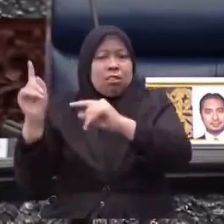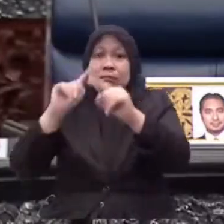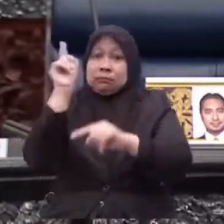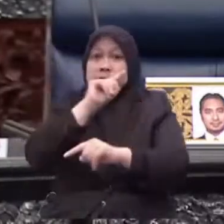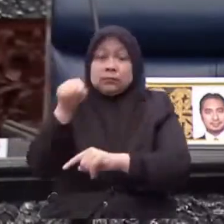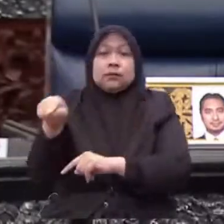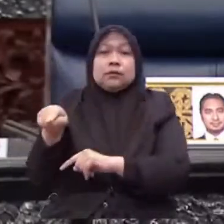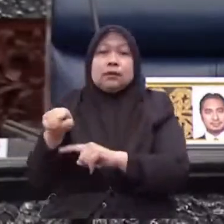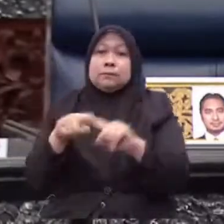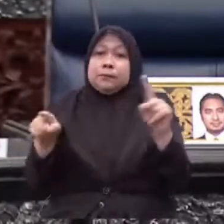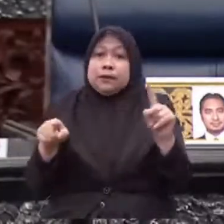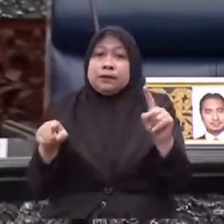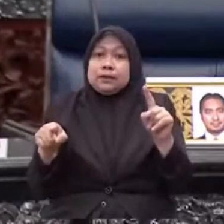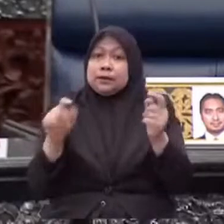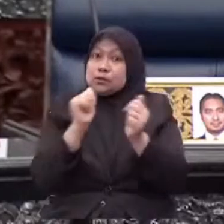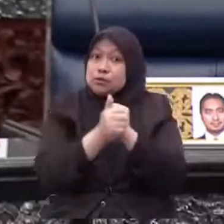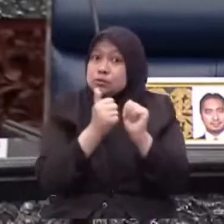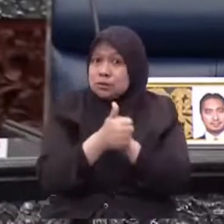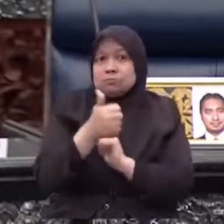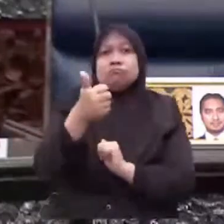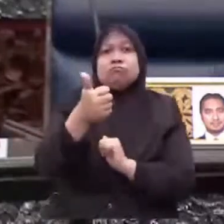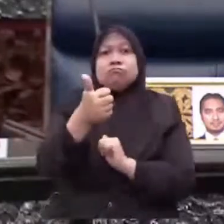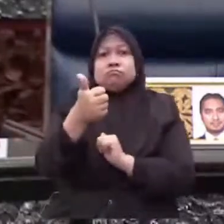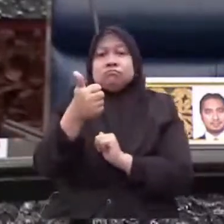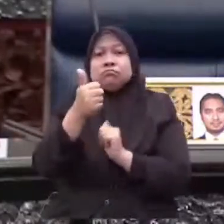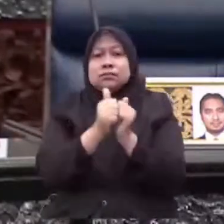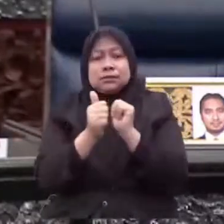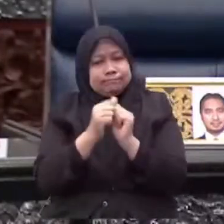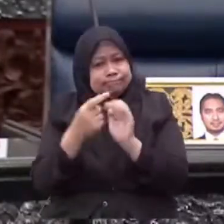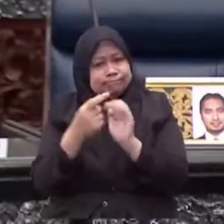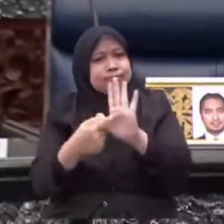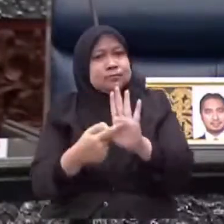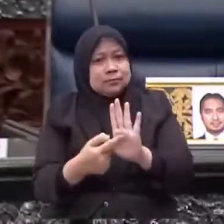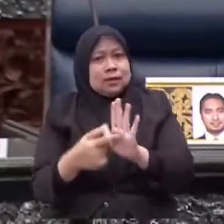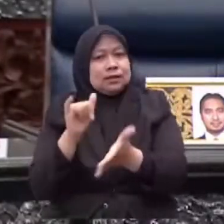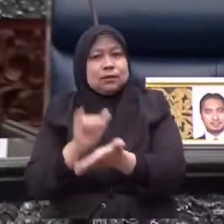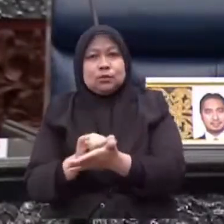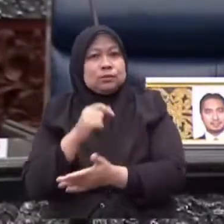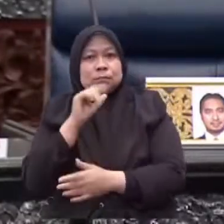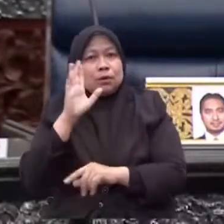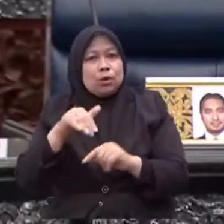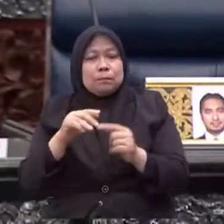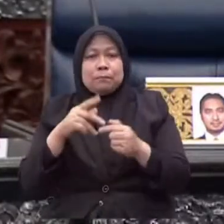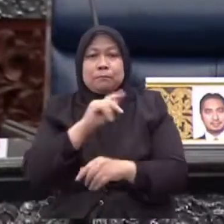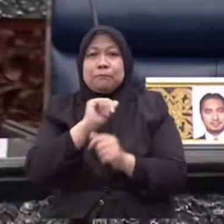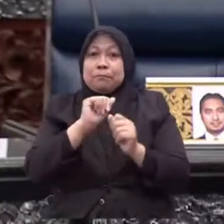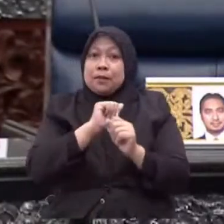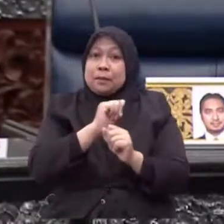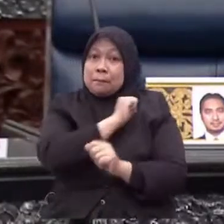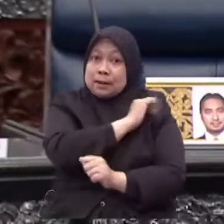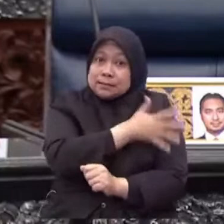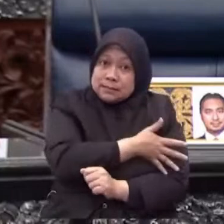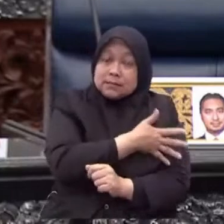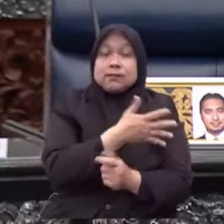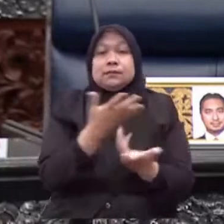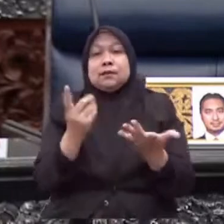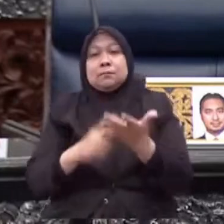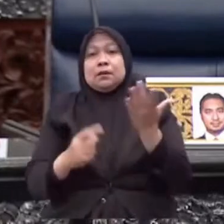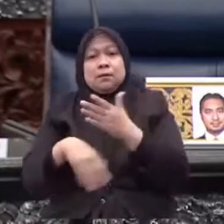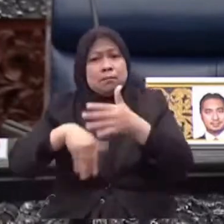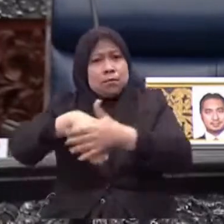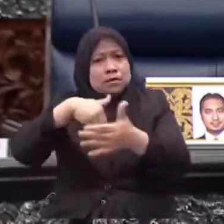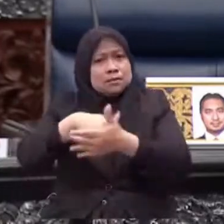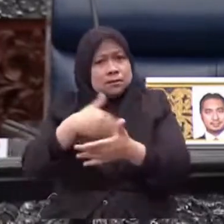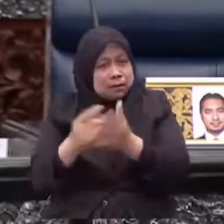stabil daripada kita tetapi sukanya mereka agak perform itu tidak menyebut lagi Palestine yang negara berpegang tapi pasukan